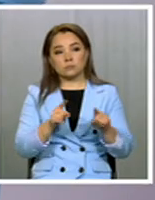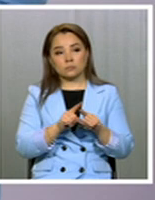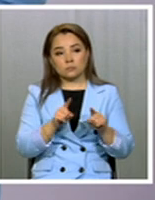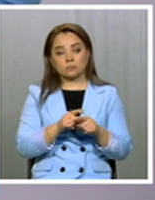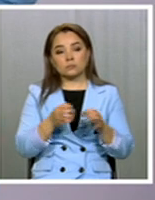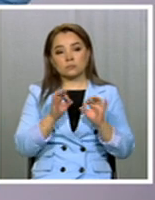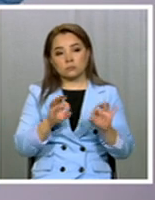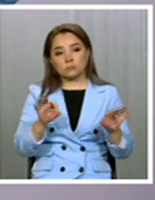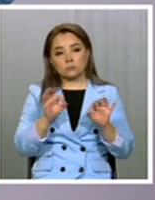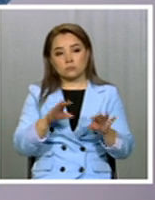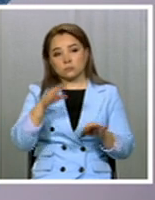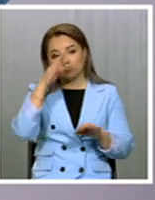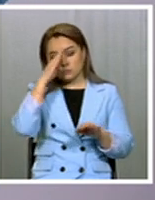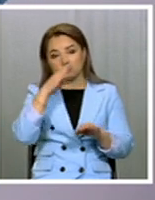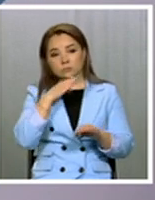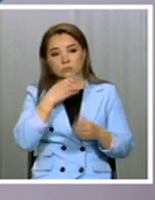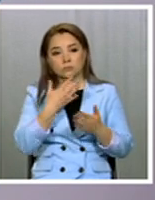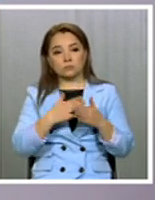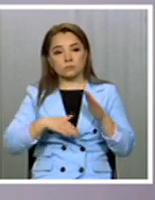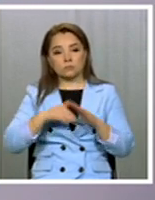әкесі қолын алды садағын.